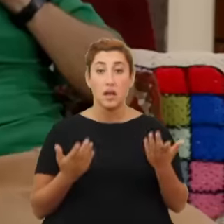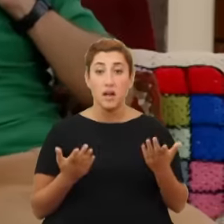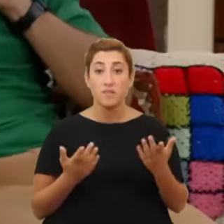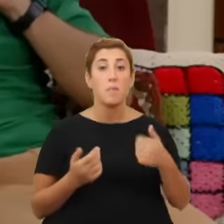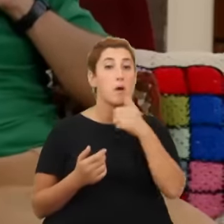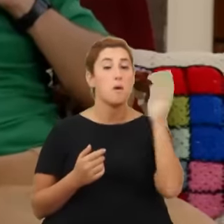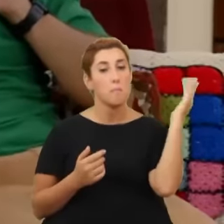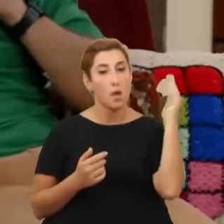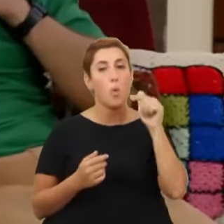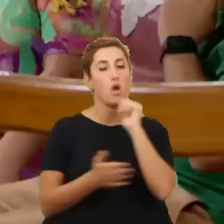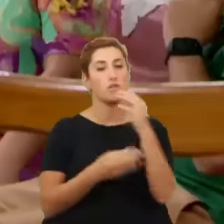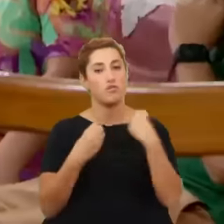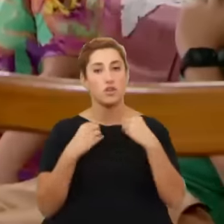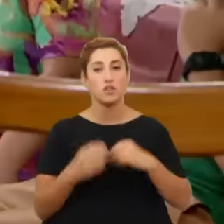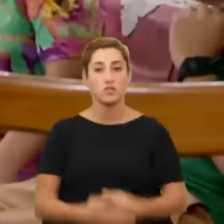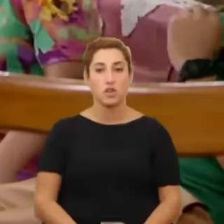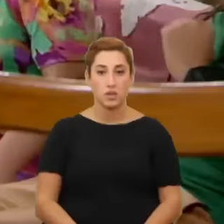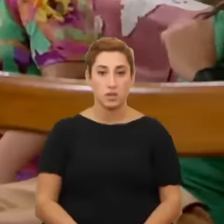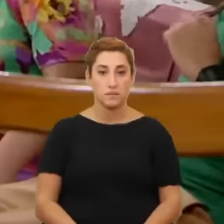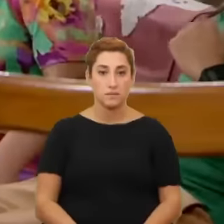Zaten babam geliyor, o yardım edecek.